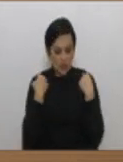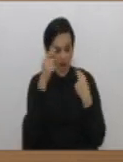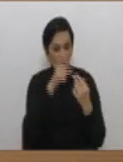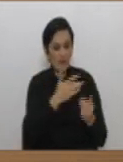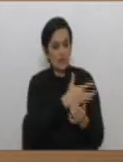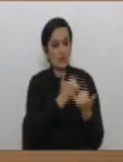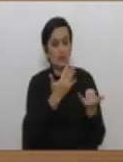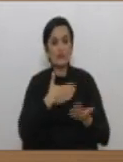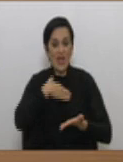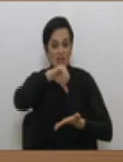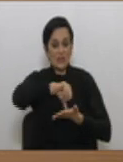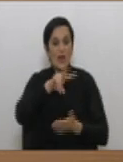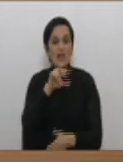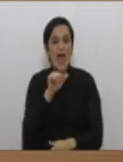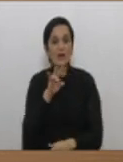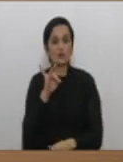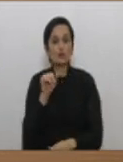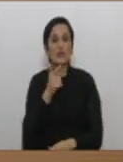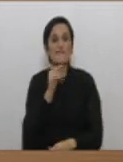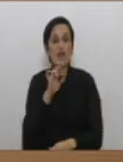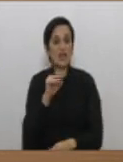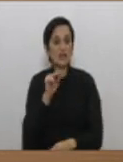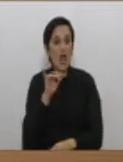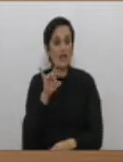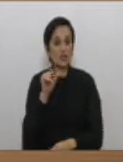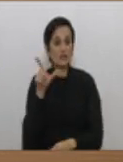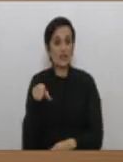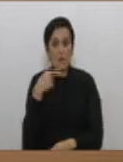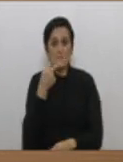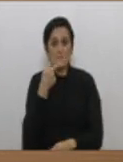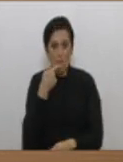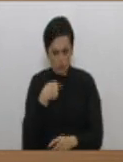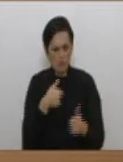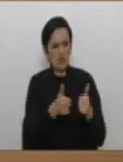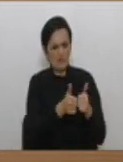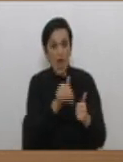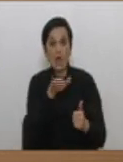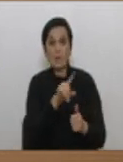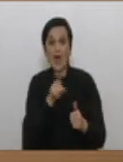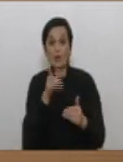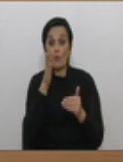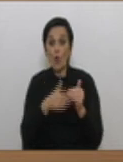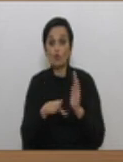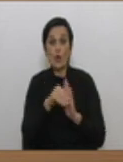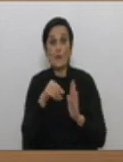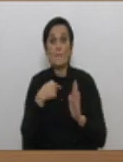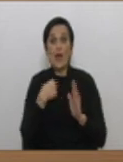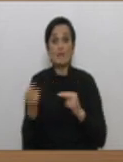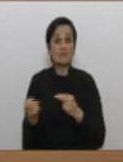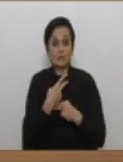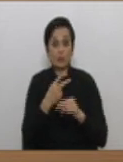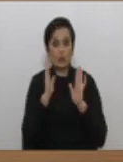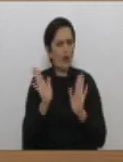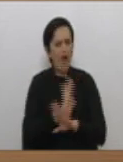chveni tsaromadgeneli lanchkhuchi gvantsa chkhartishvili romelis meuneboda rom ki dagidgebit gvertchi magram romorcheba archevneb me gamishveben me meunebodi